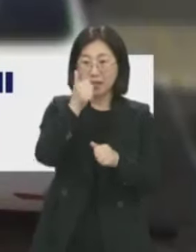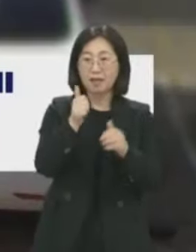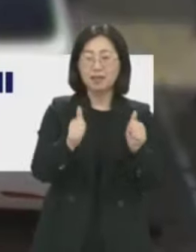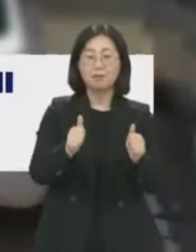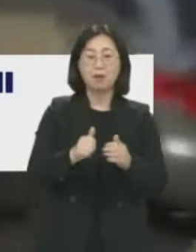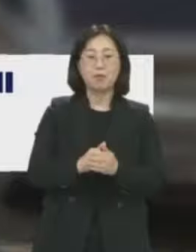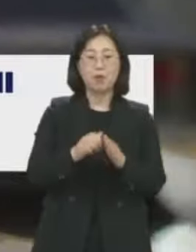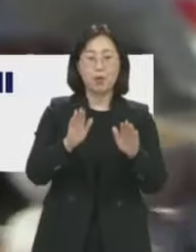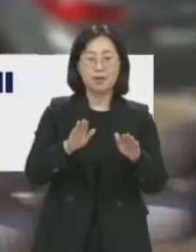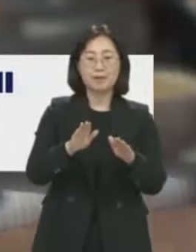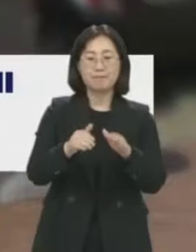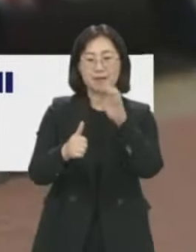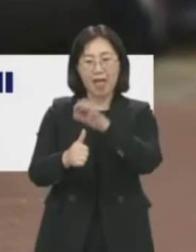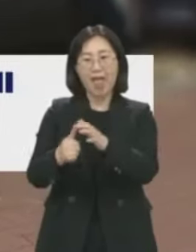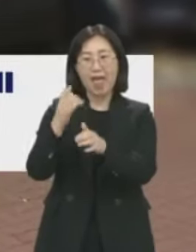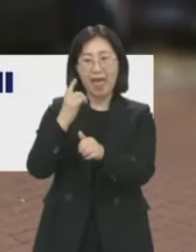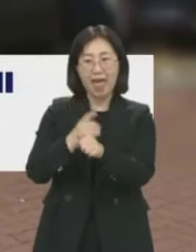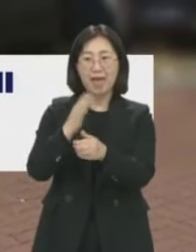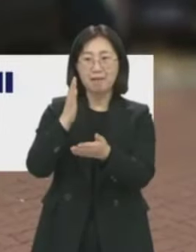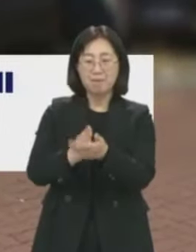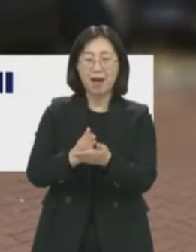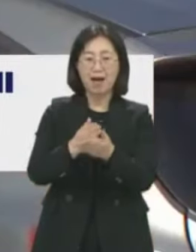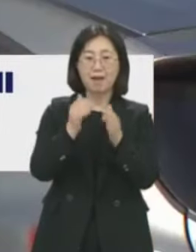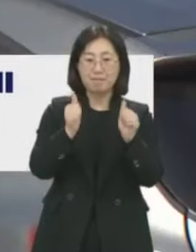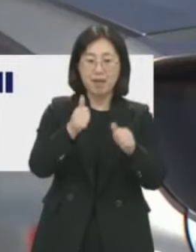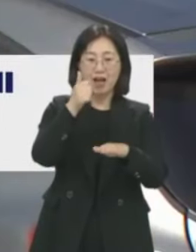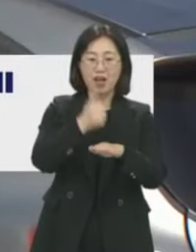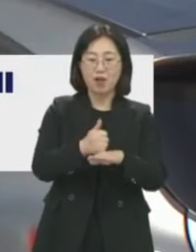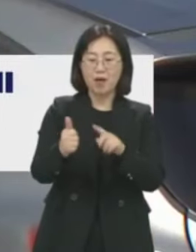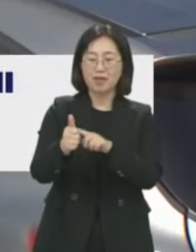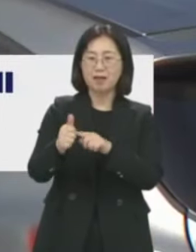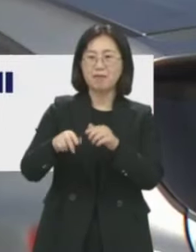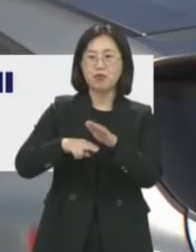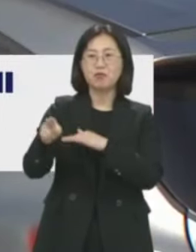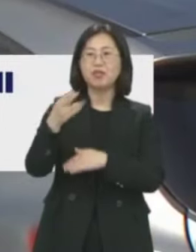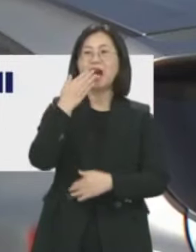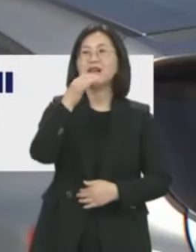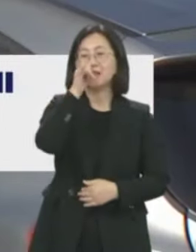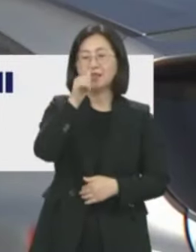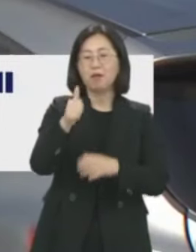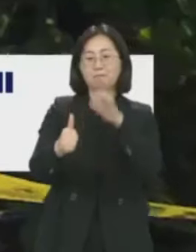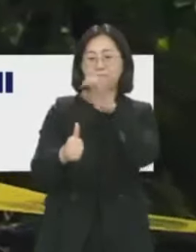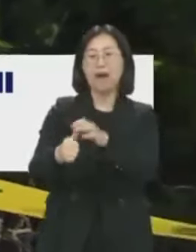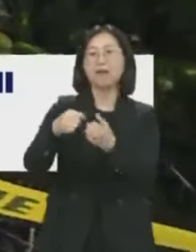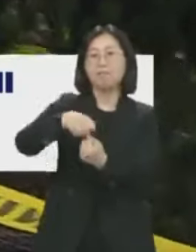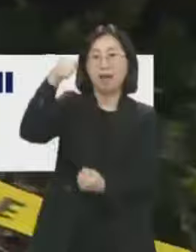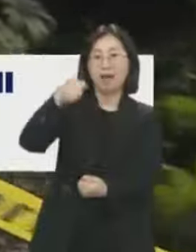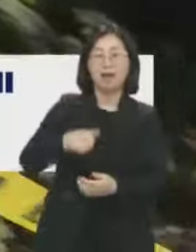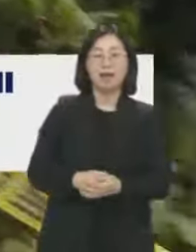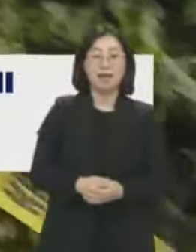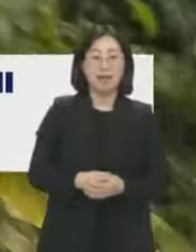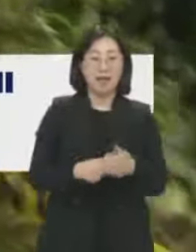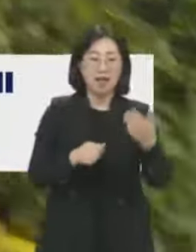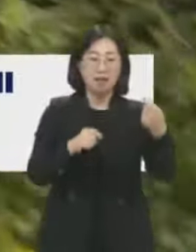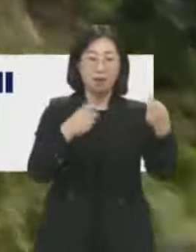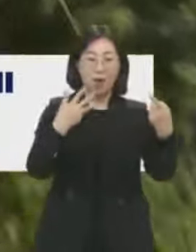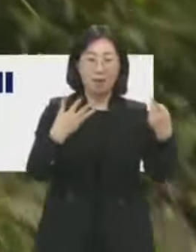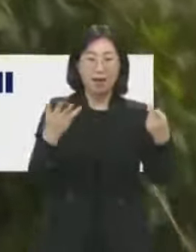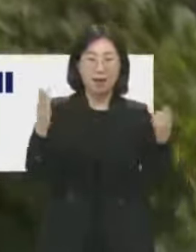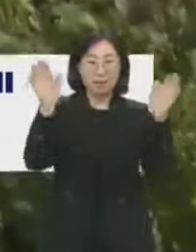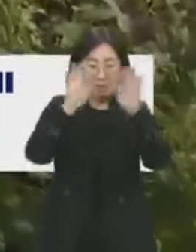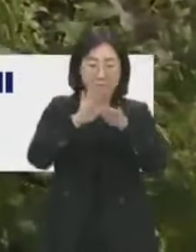오전 영장실질심사를 벌여 A씨의 도주 우려가 크다며 구속영장을 발부했습니다. A씨는 지난 8일 밤